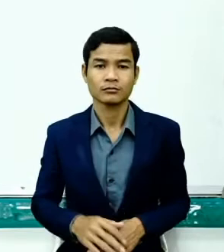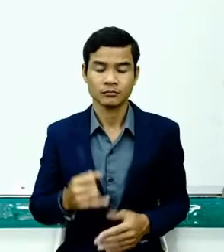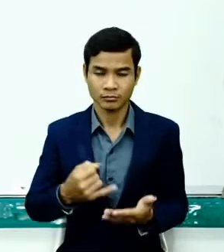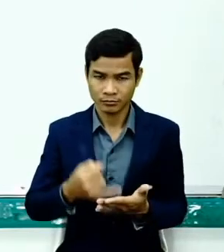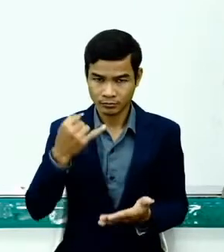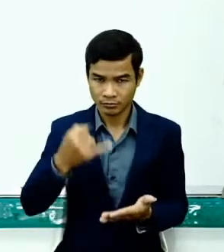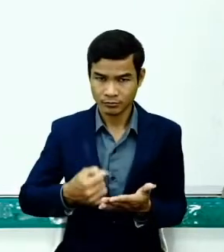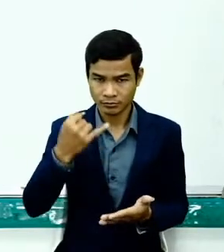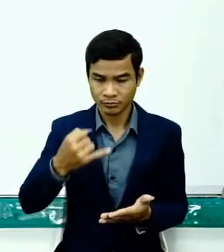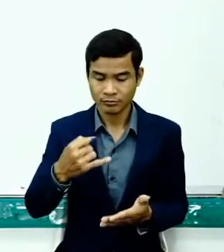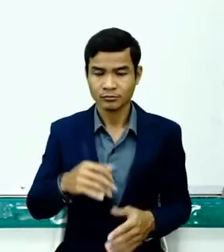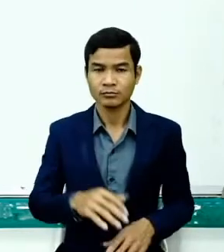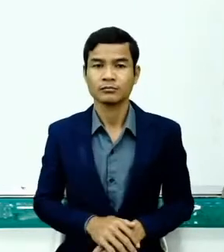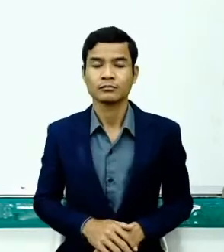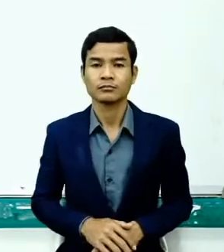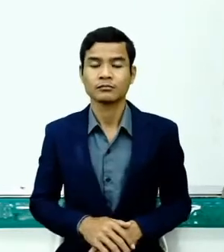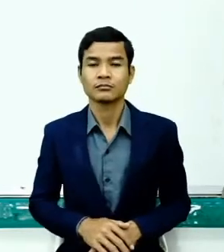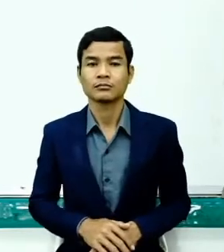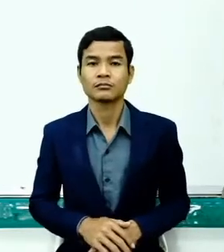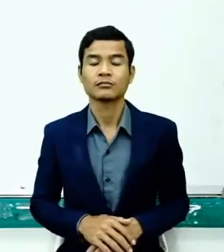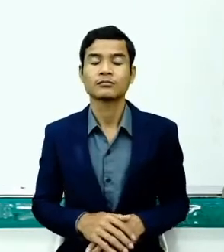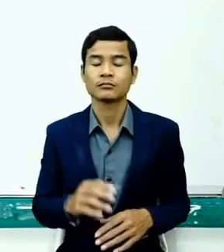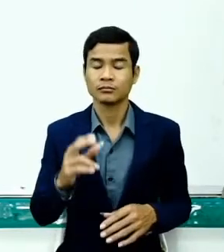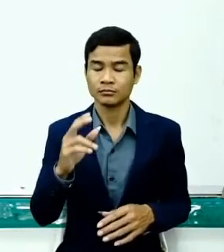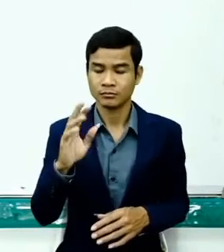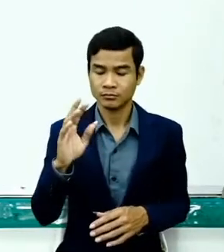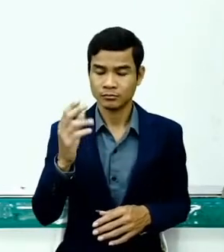មីថៃ